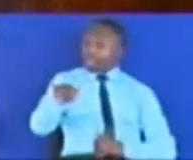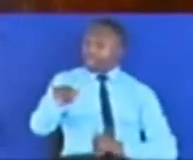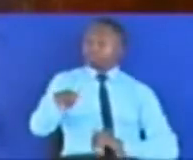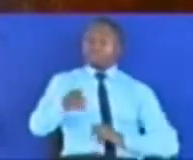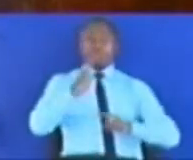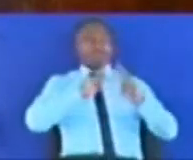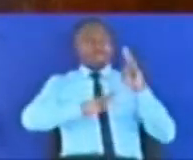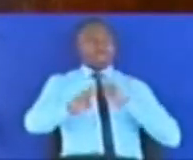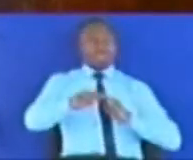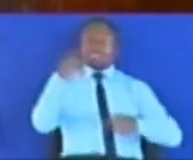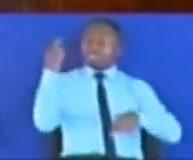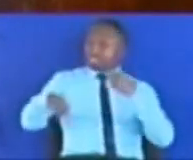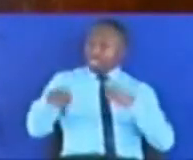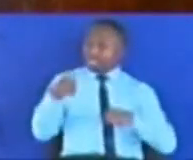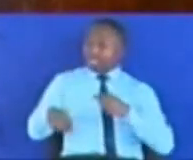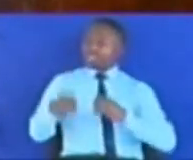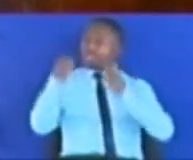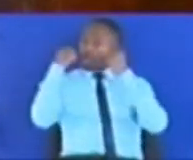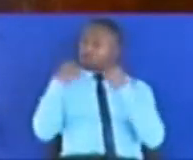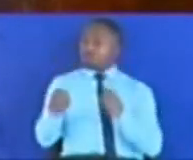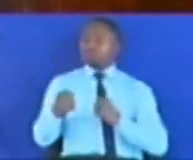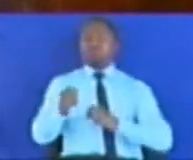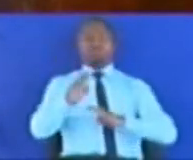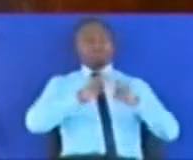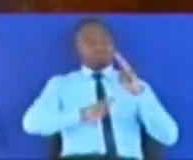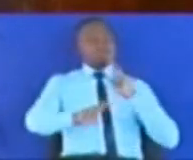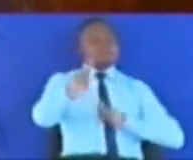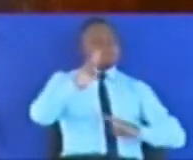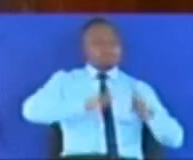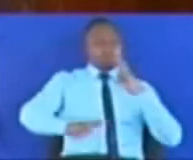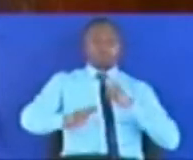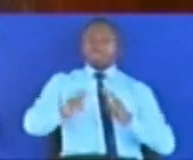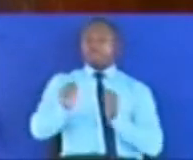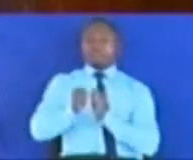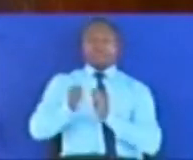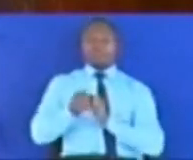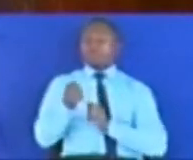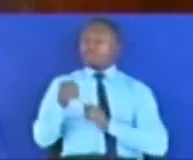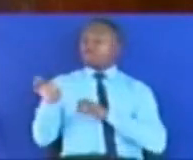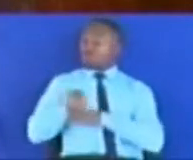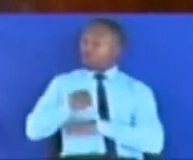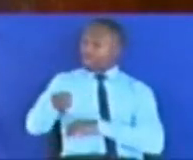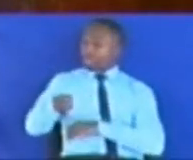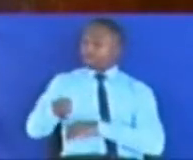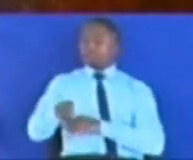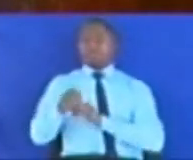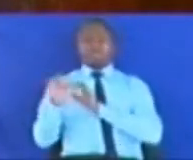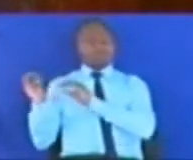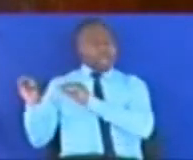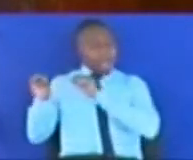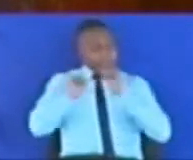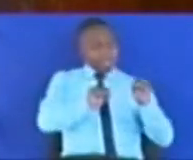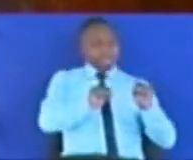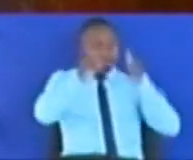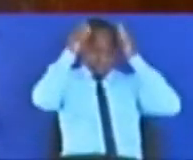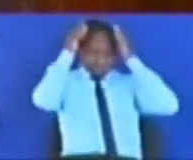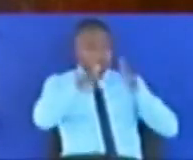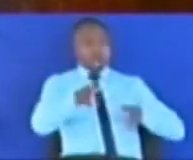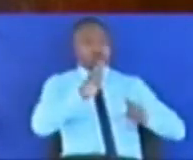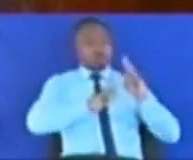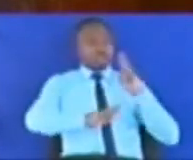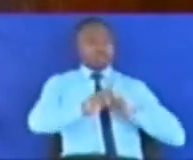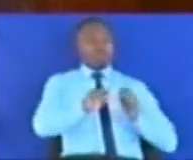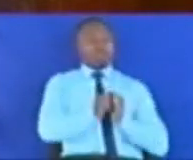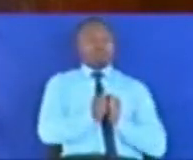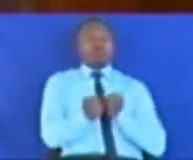mnayotumia kujadili siasa, na ile nguvu mnayotumia kujadili Ukewenza, ihamisheni ipelekeni kwenye masuala ya